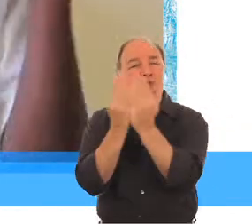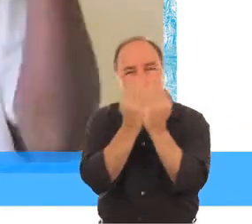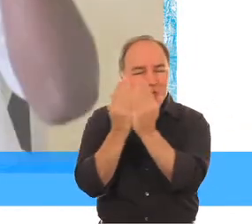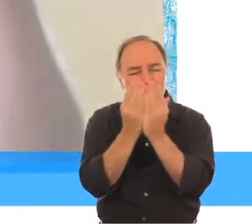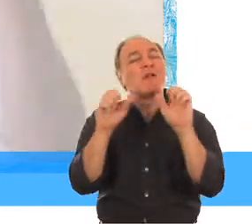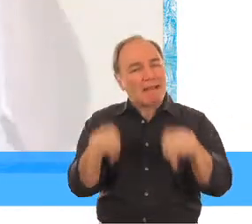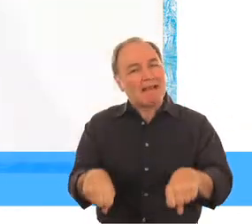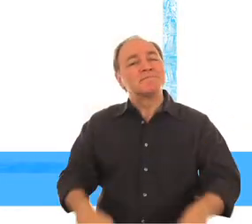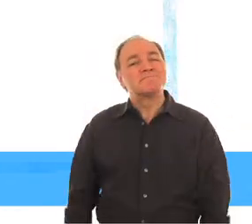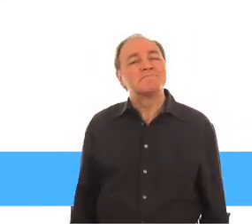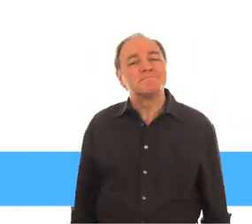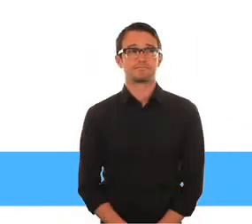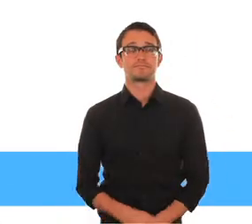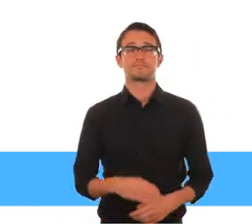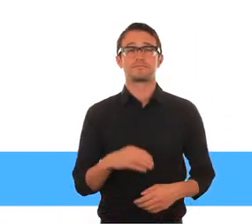l'école.